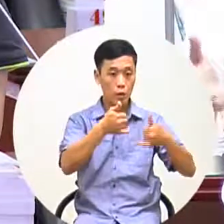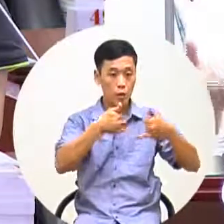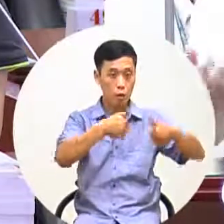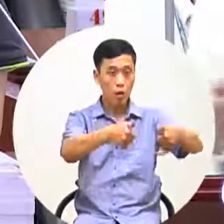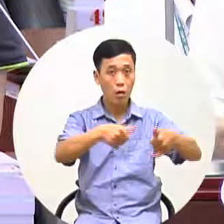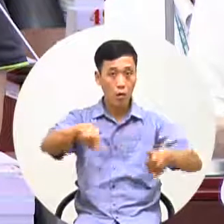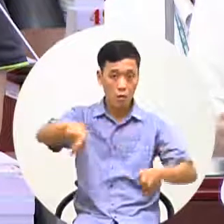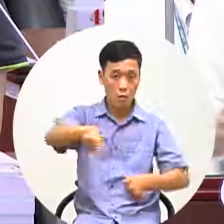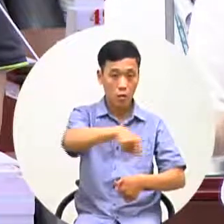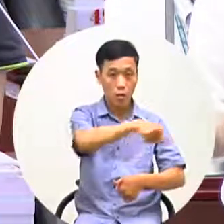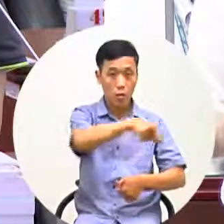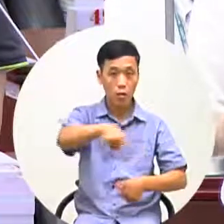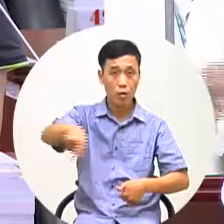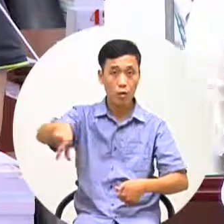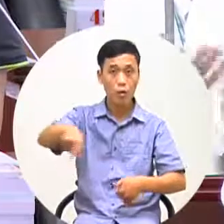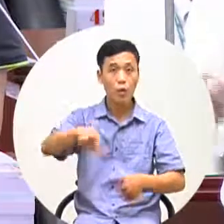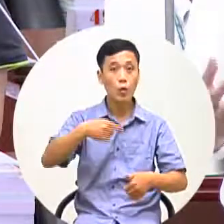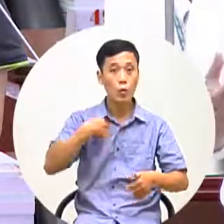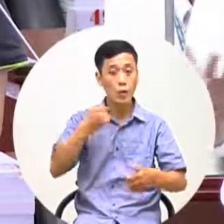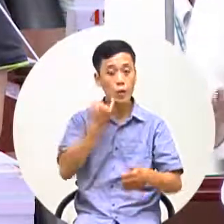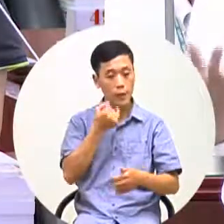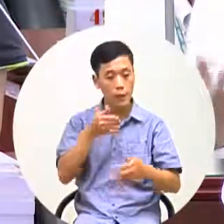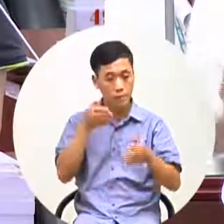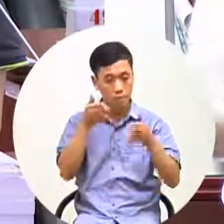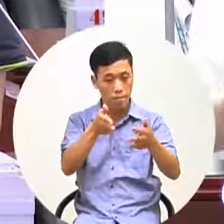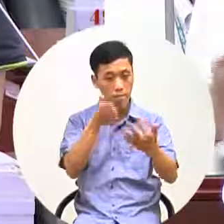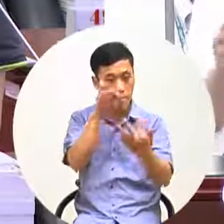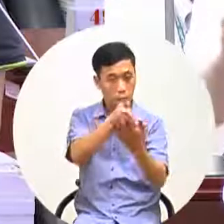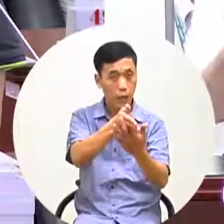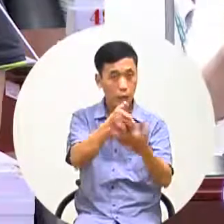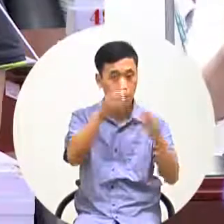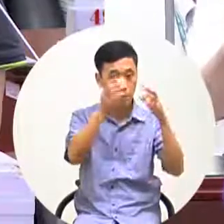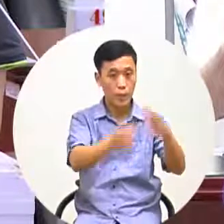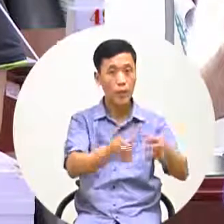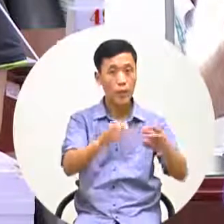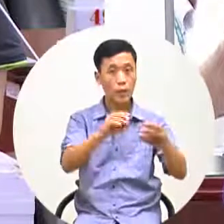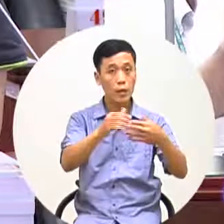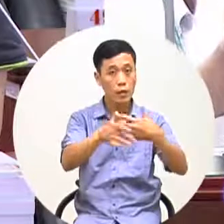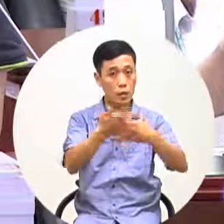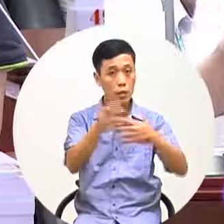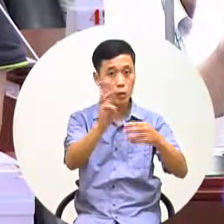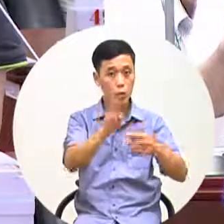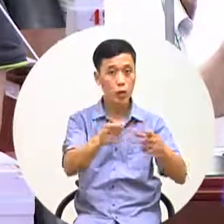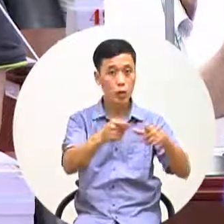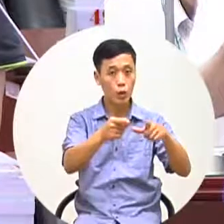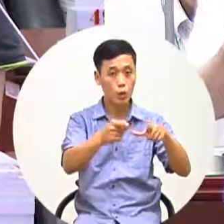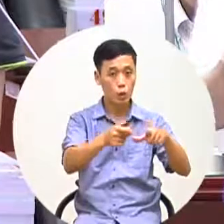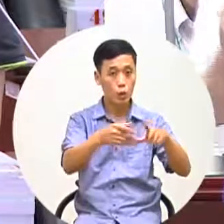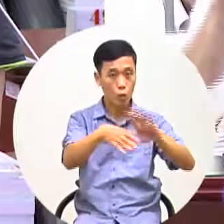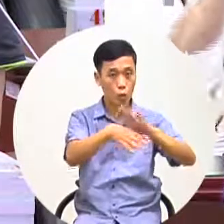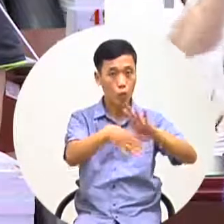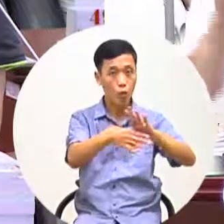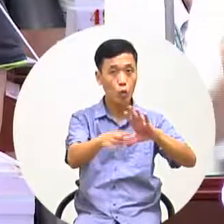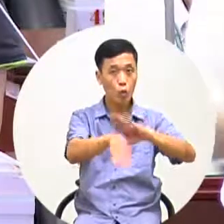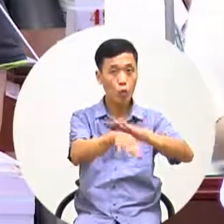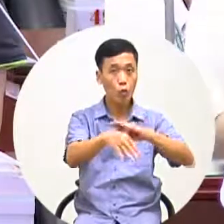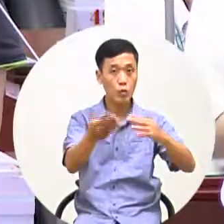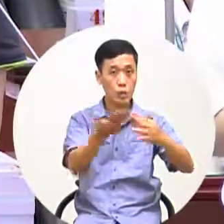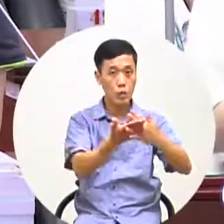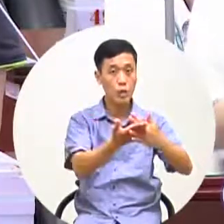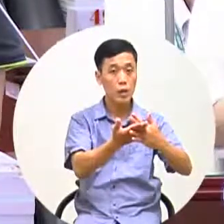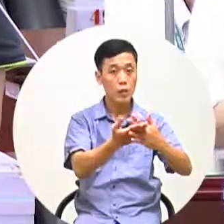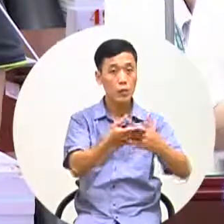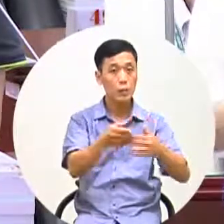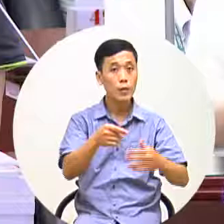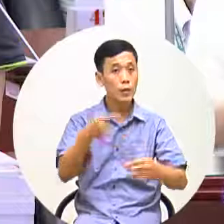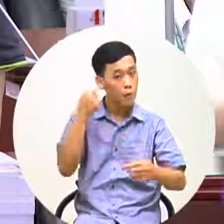介入去产生一些清水空间的环境营造出来，这个我们会愿意来去做下一步的规划。那另外刚刚议员有提到，